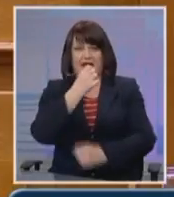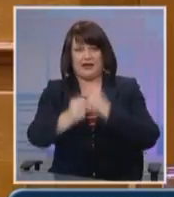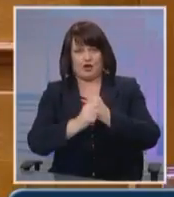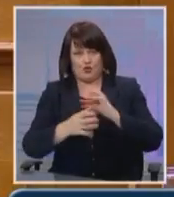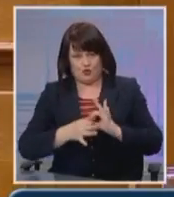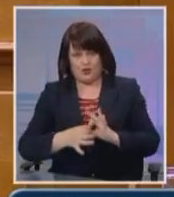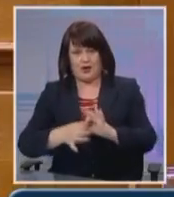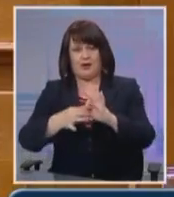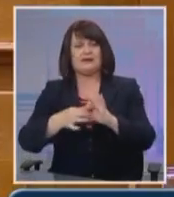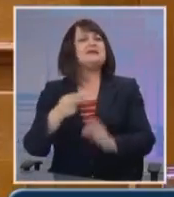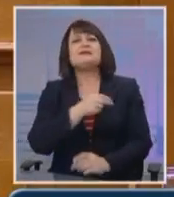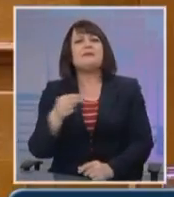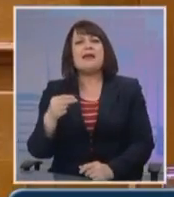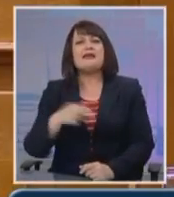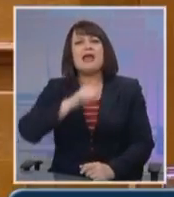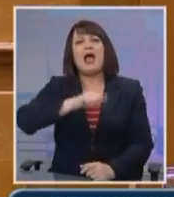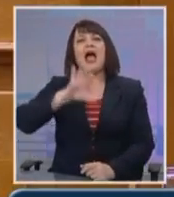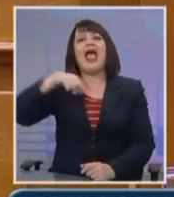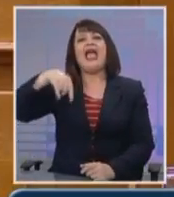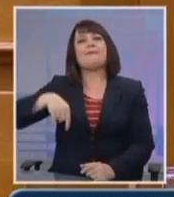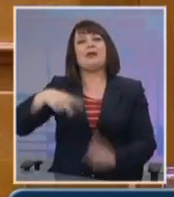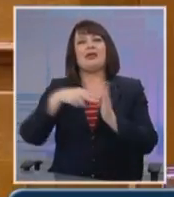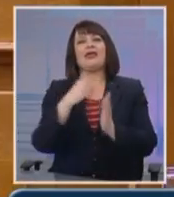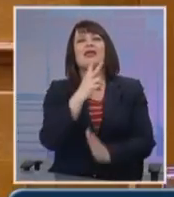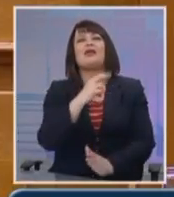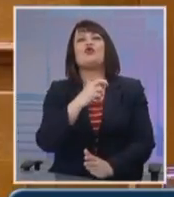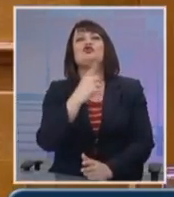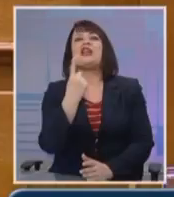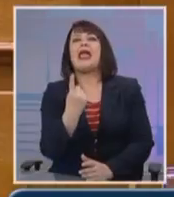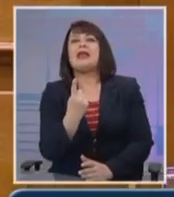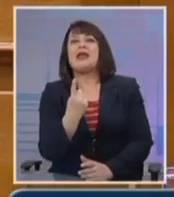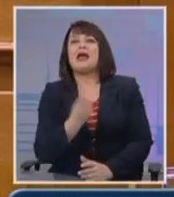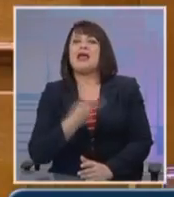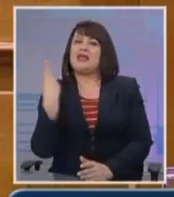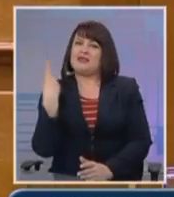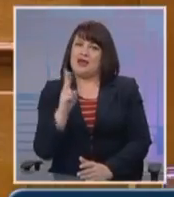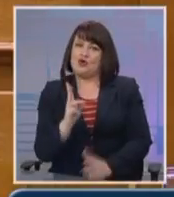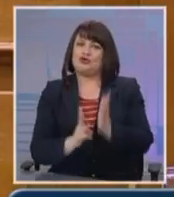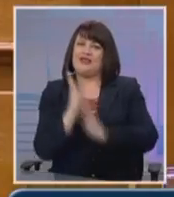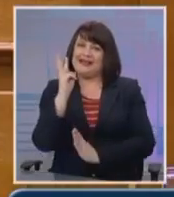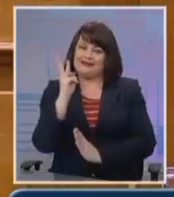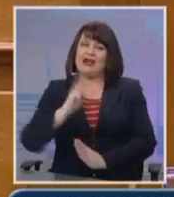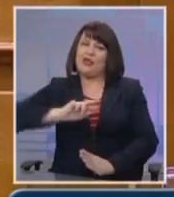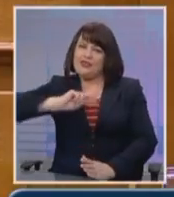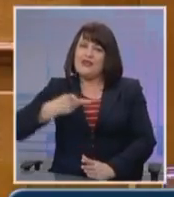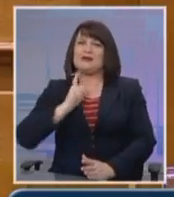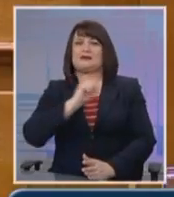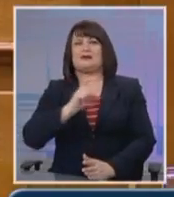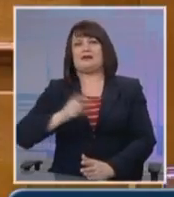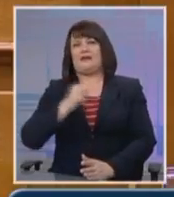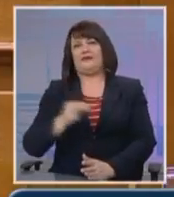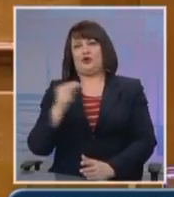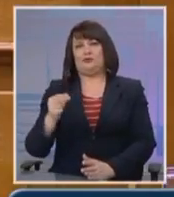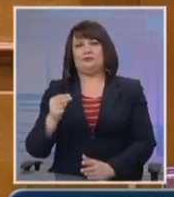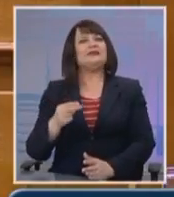χρόνια σημαίνει ότι το ΕΠ της χώρας το 2021 θα φτάσει στα 213 δισεκατομμύρια ευρώ. Αυτό